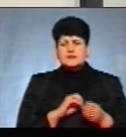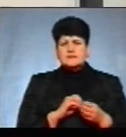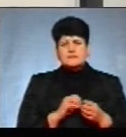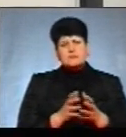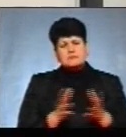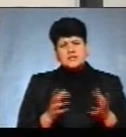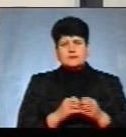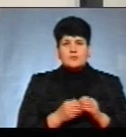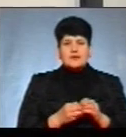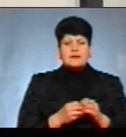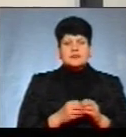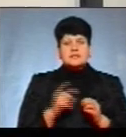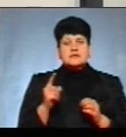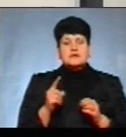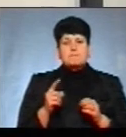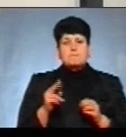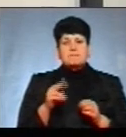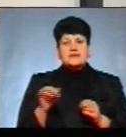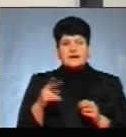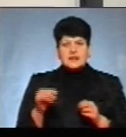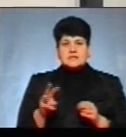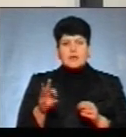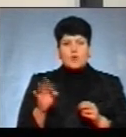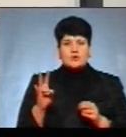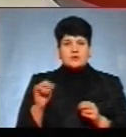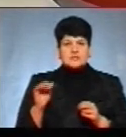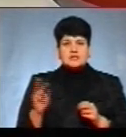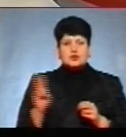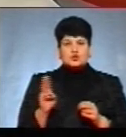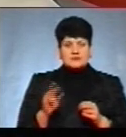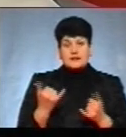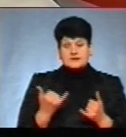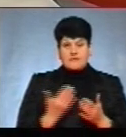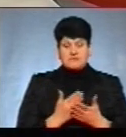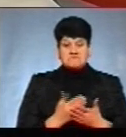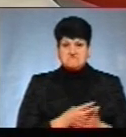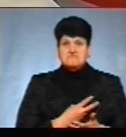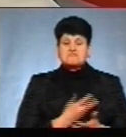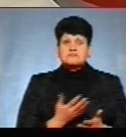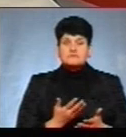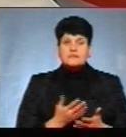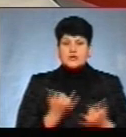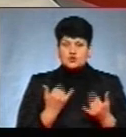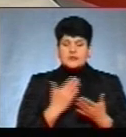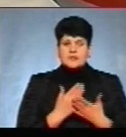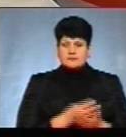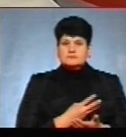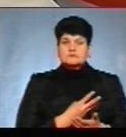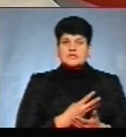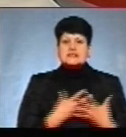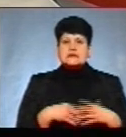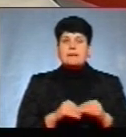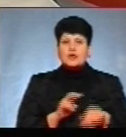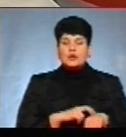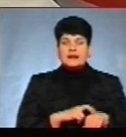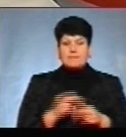віддалених районах, як Шумський, там Підаєцький, Монастирський. Але, ви знаєте, зараз з'явилася мотивація. Сьогодні є мотивація